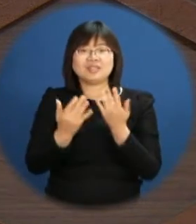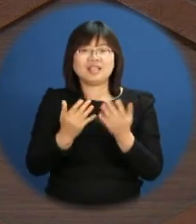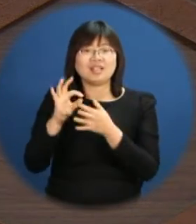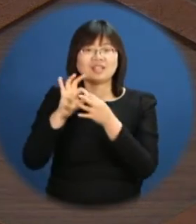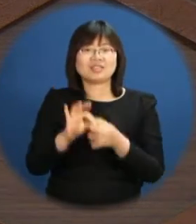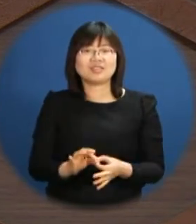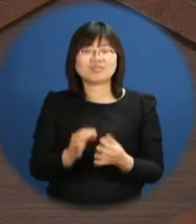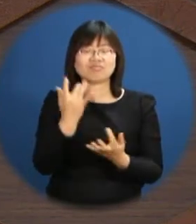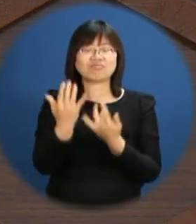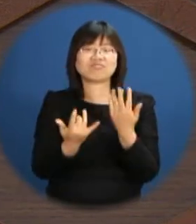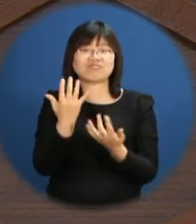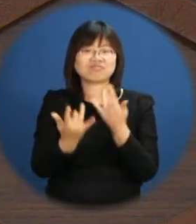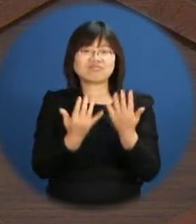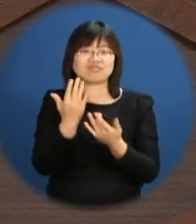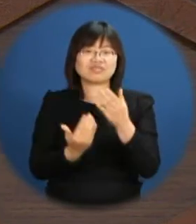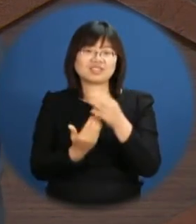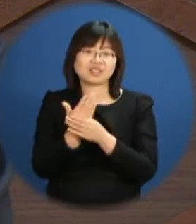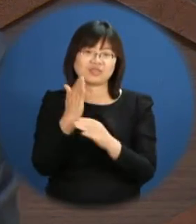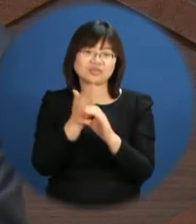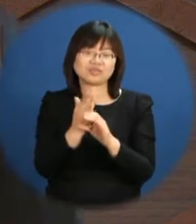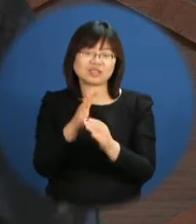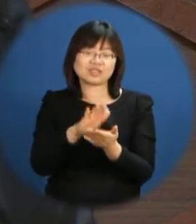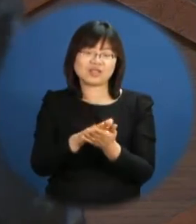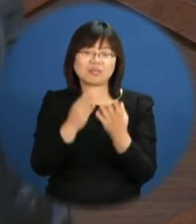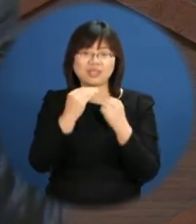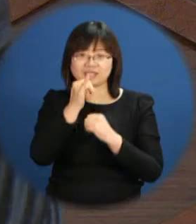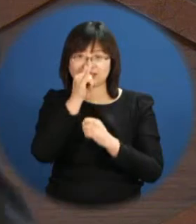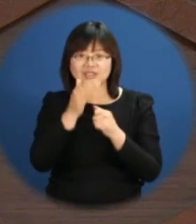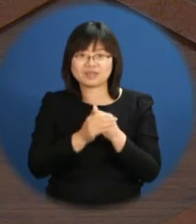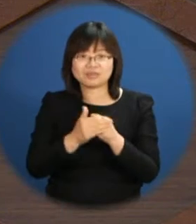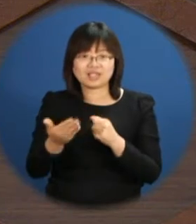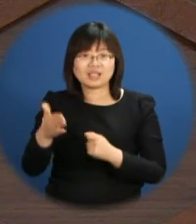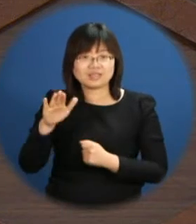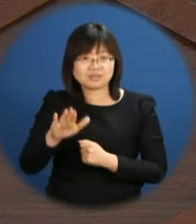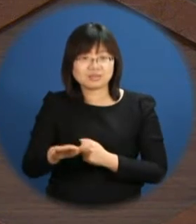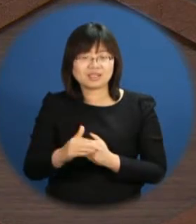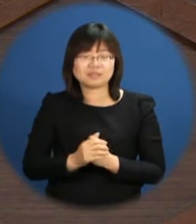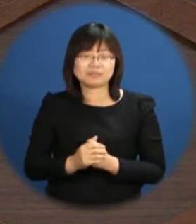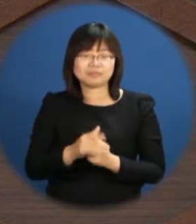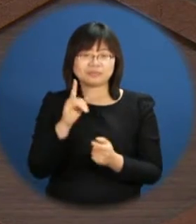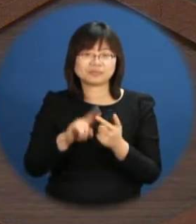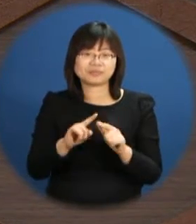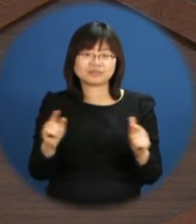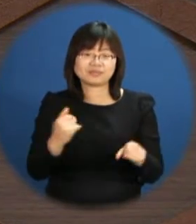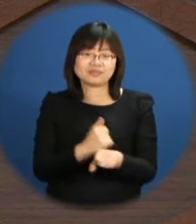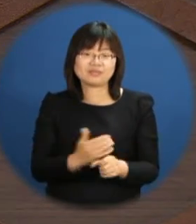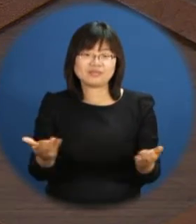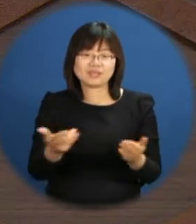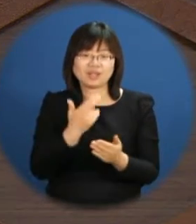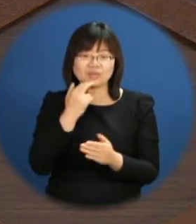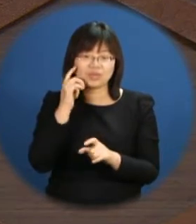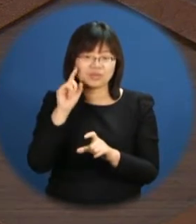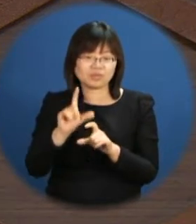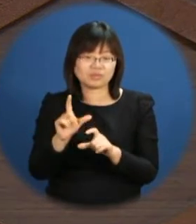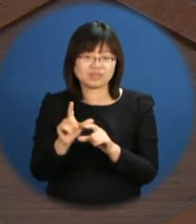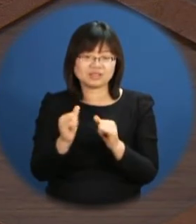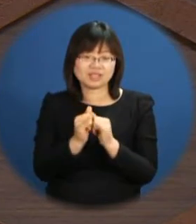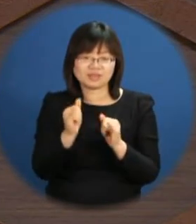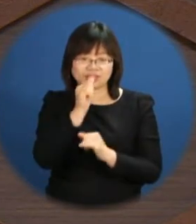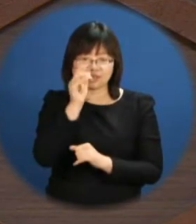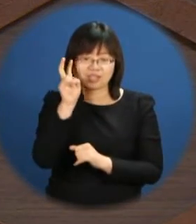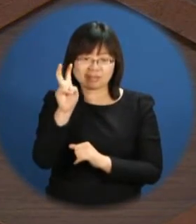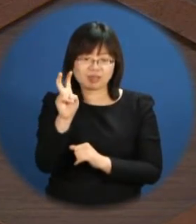계속 불꽃이 일어 납니다 열이 많이 나고 근데 이제 이런거를 할 일 없이 고민해 보신 분들도